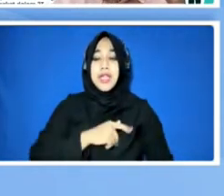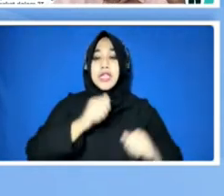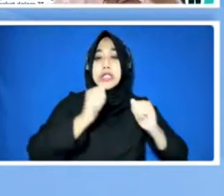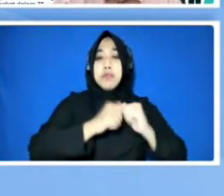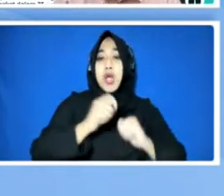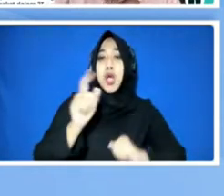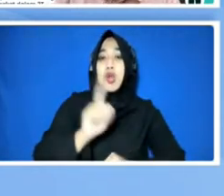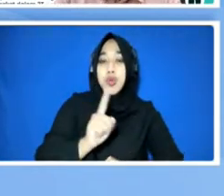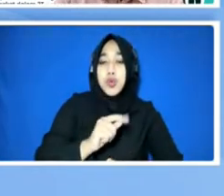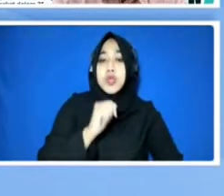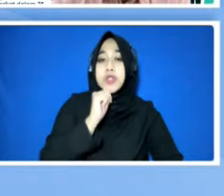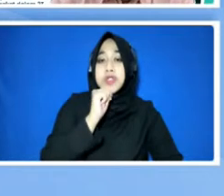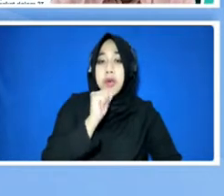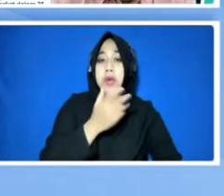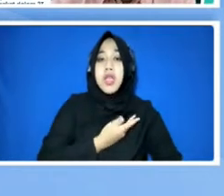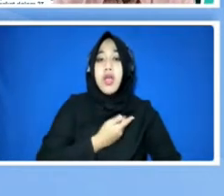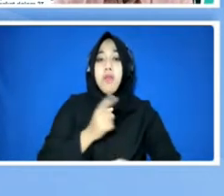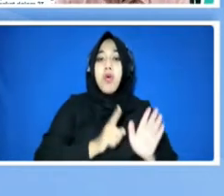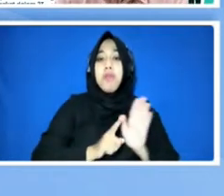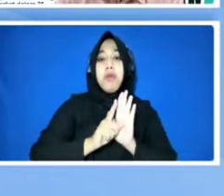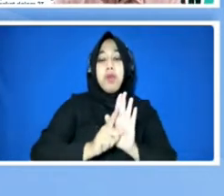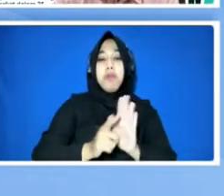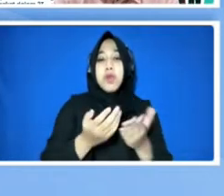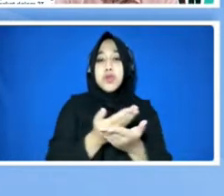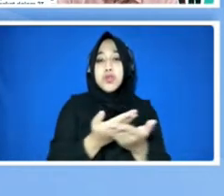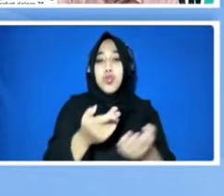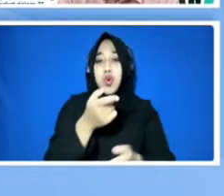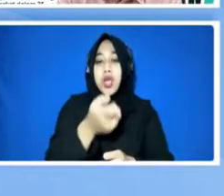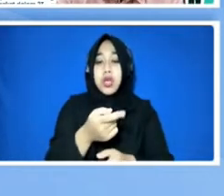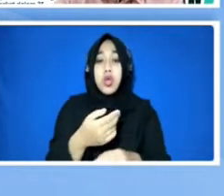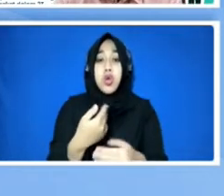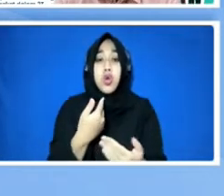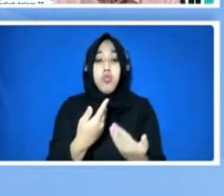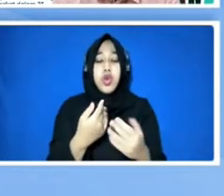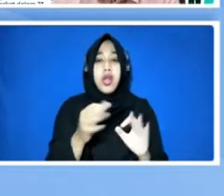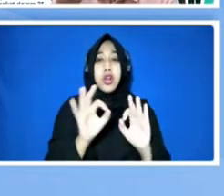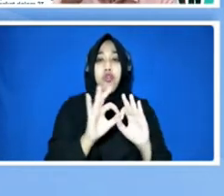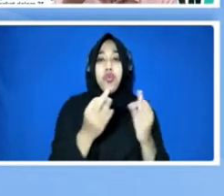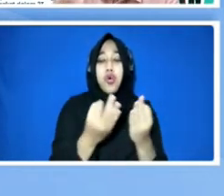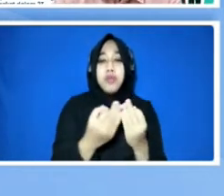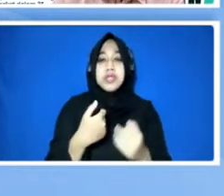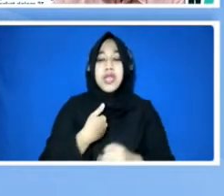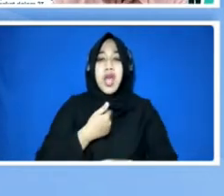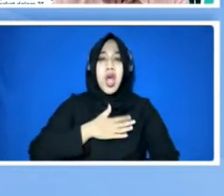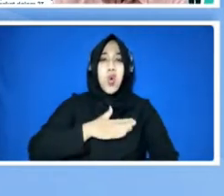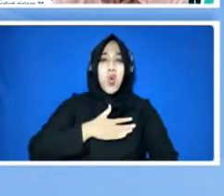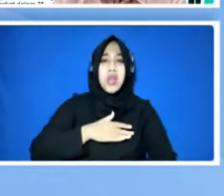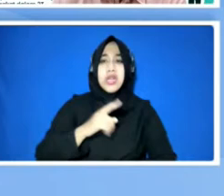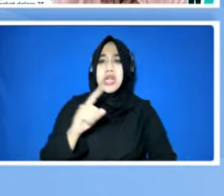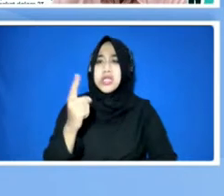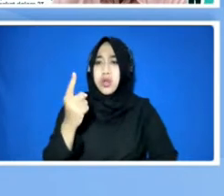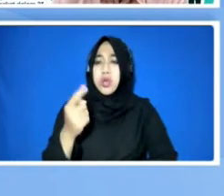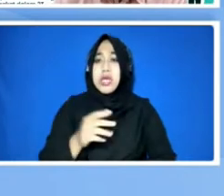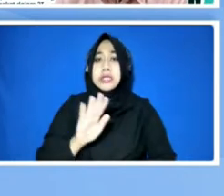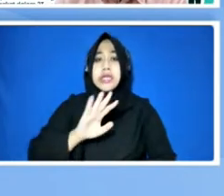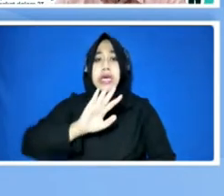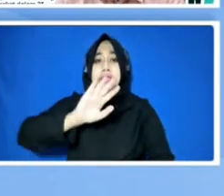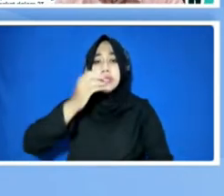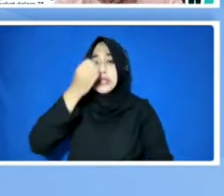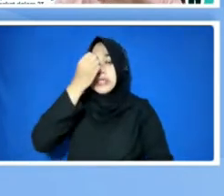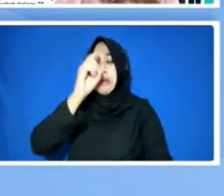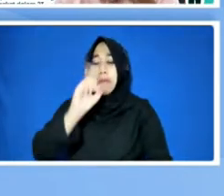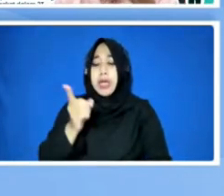yang akan mendirijen semua itu. Jadi mungkin ada forum, saya khawatirkan. Jangan sampai relawan